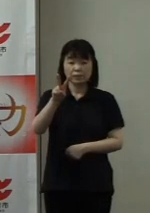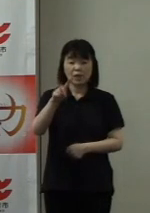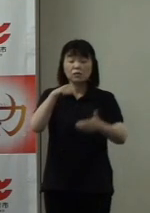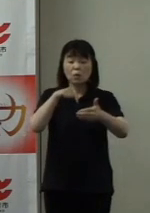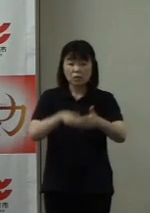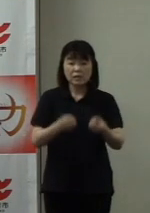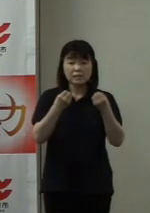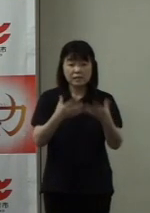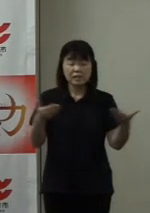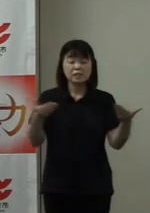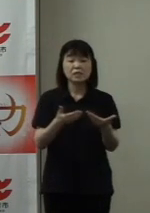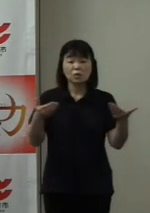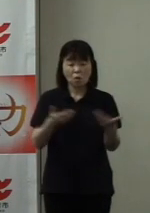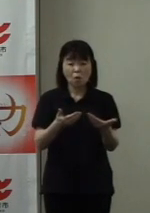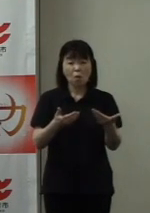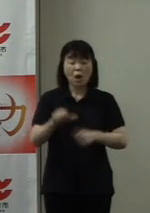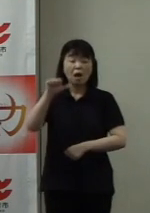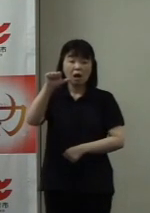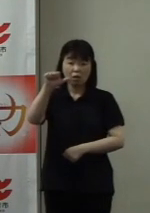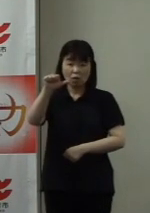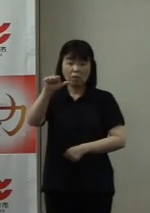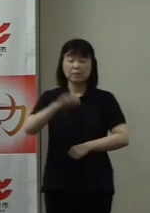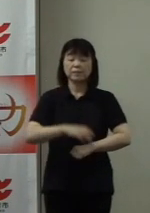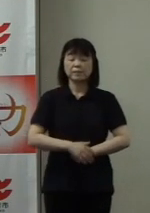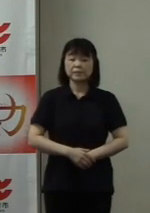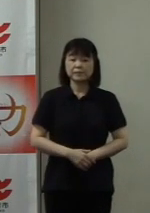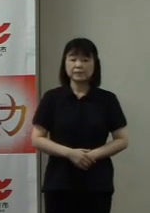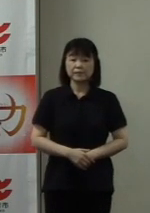新規は一部新規を含んで5事業であります。